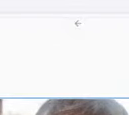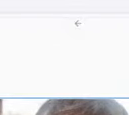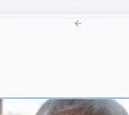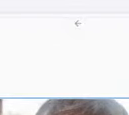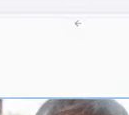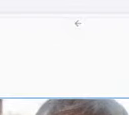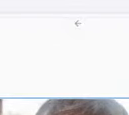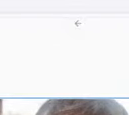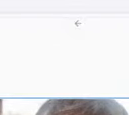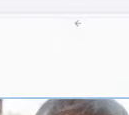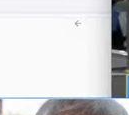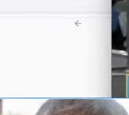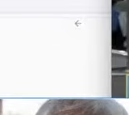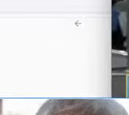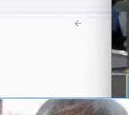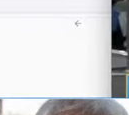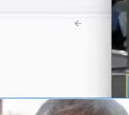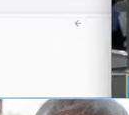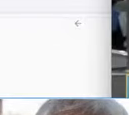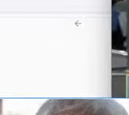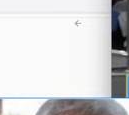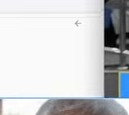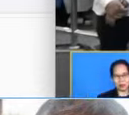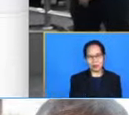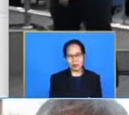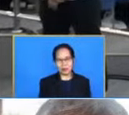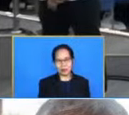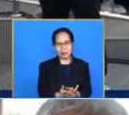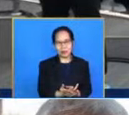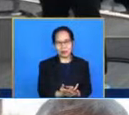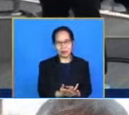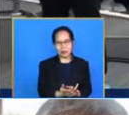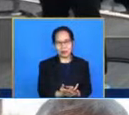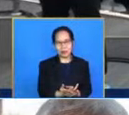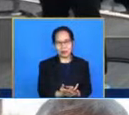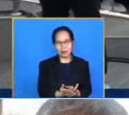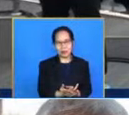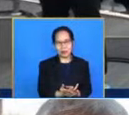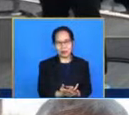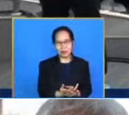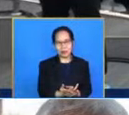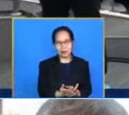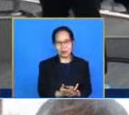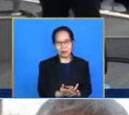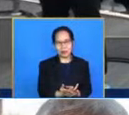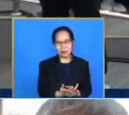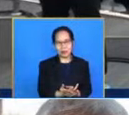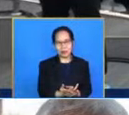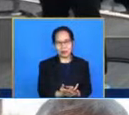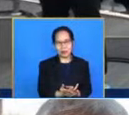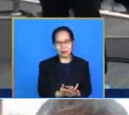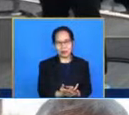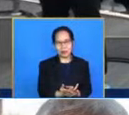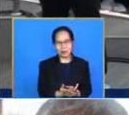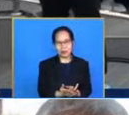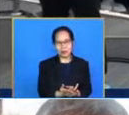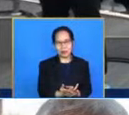Matindi. Tingnan natin yung mga kapatid. Kukulang po kayo, ha? Preview. Walang tatayo para